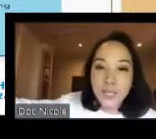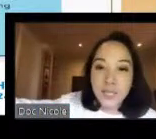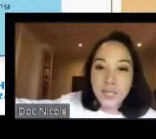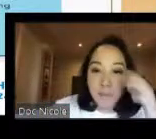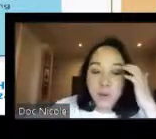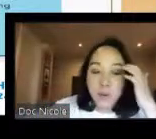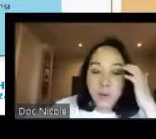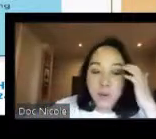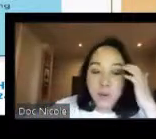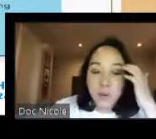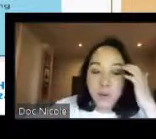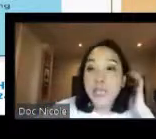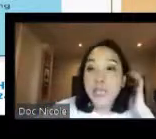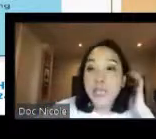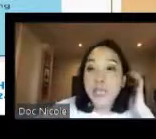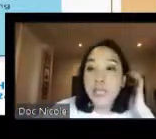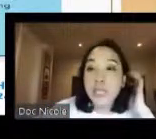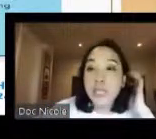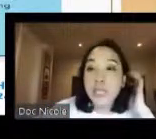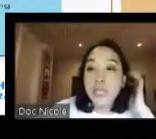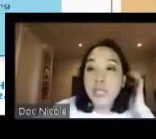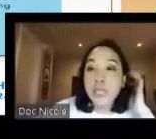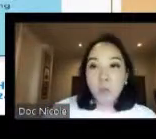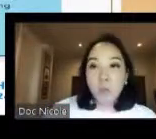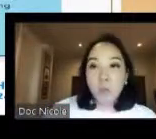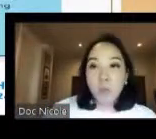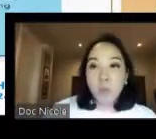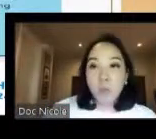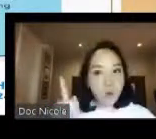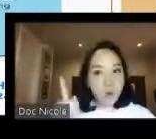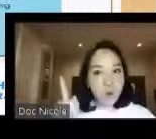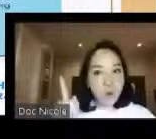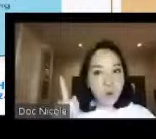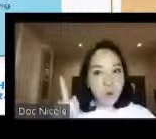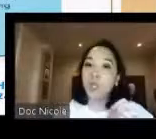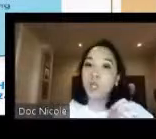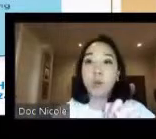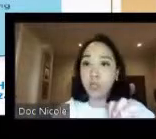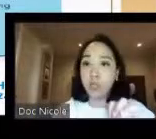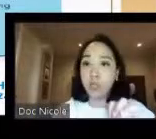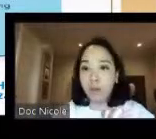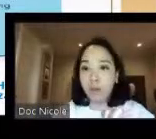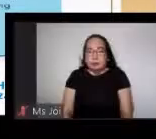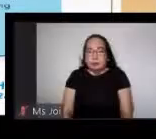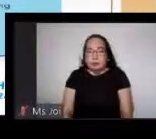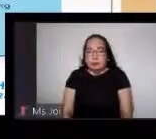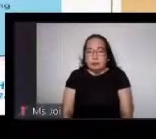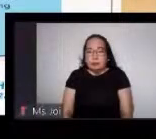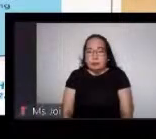po agad sa tamang waist. So and after that, wag po kalimutan.